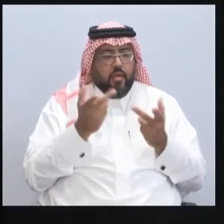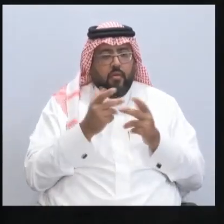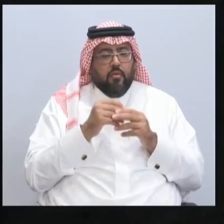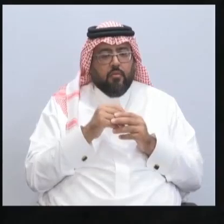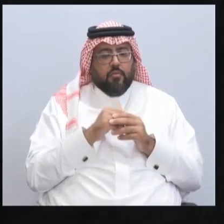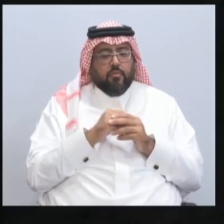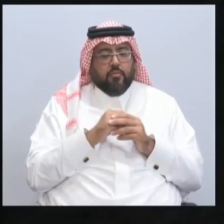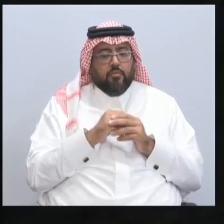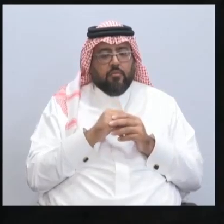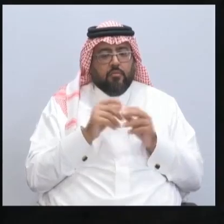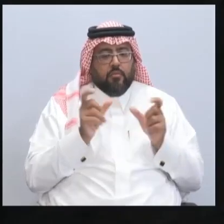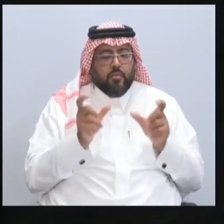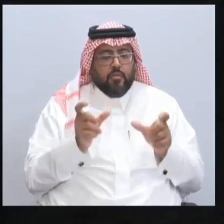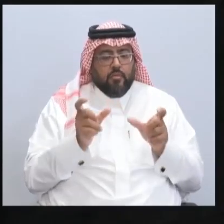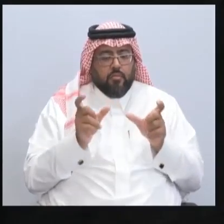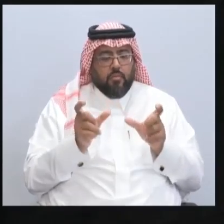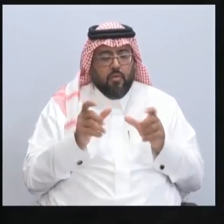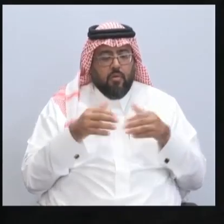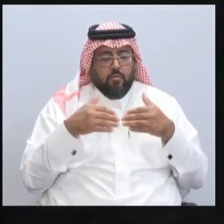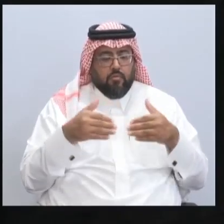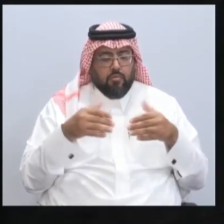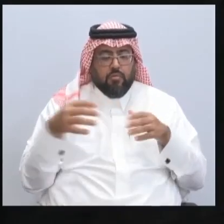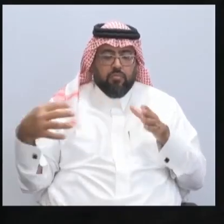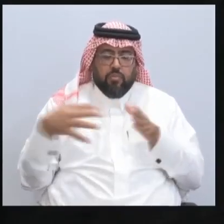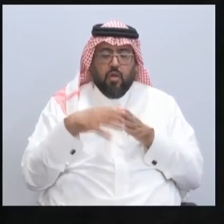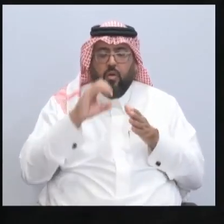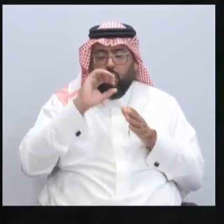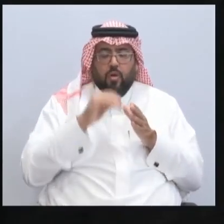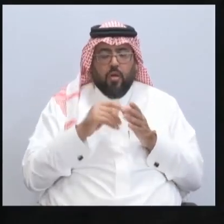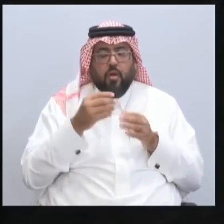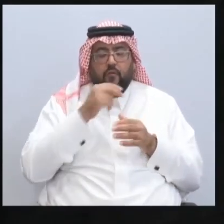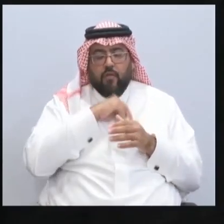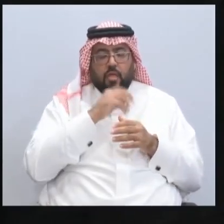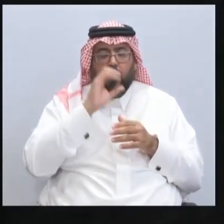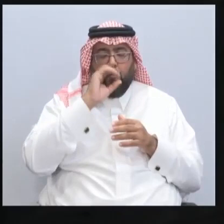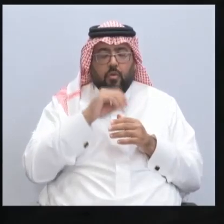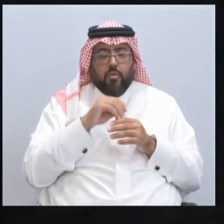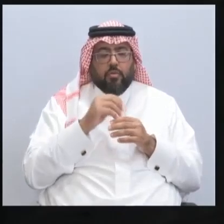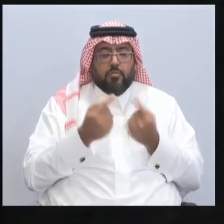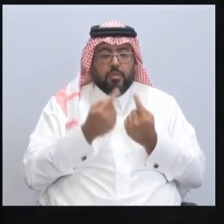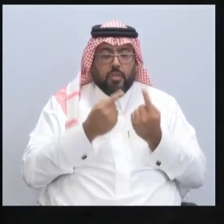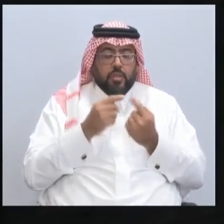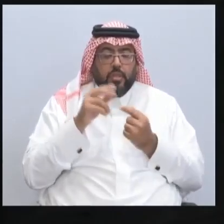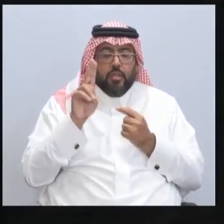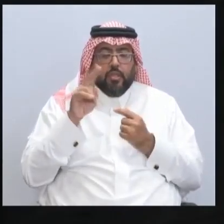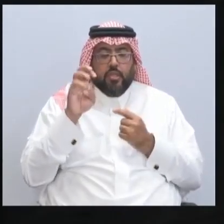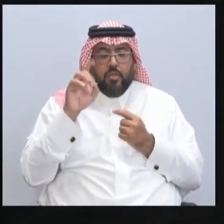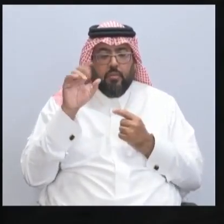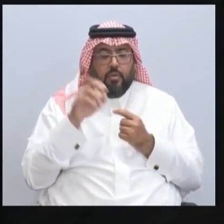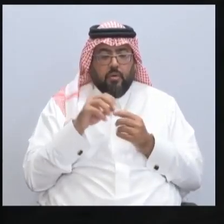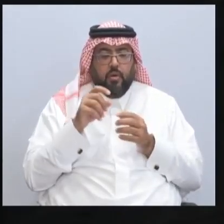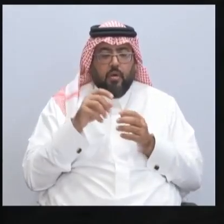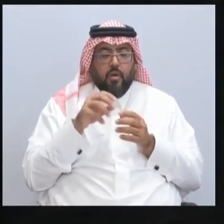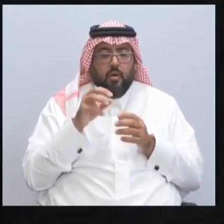انشاء السدود للاستفاده من المياه وانشاء المزارع التجريبيه ومراكز